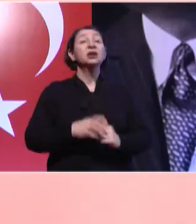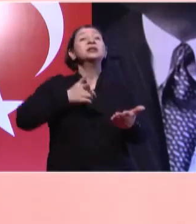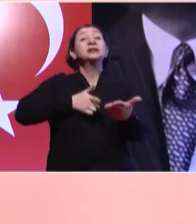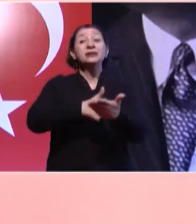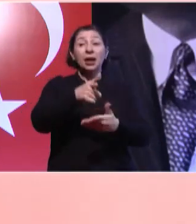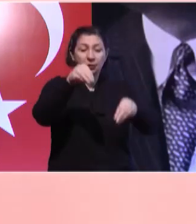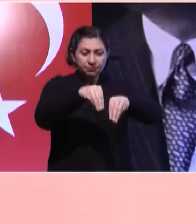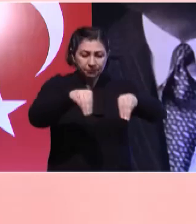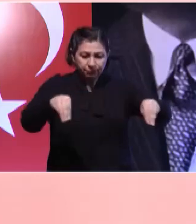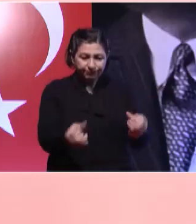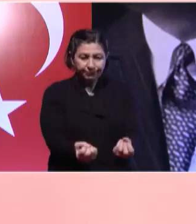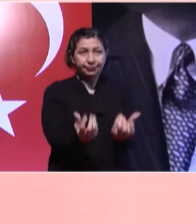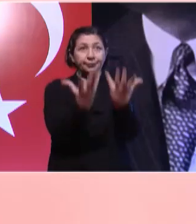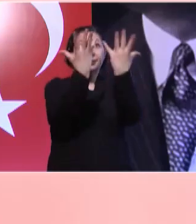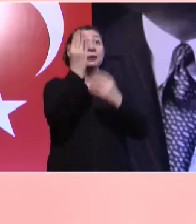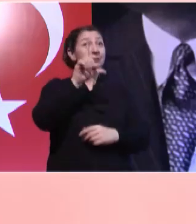Tarlada üretmelidir Türkiye.